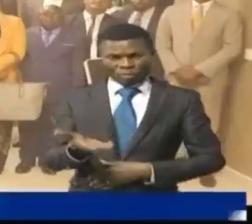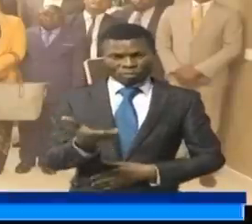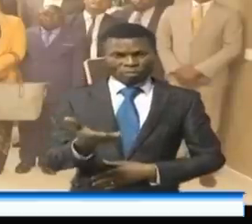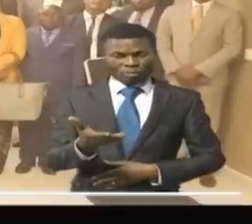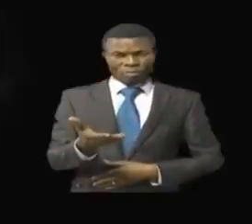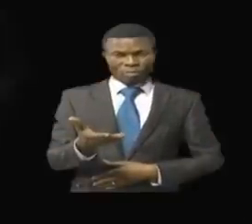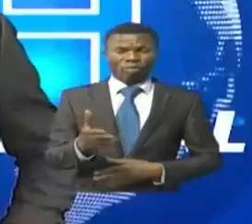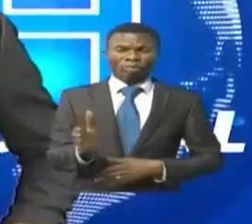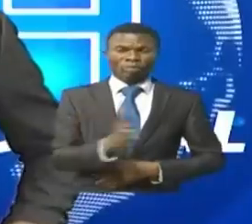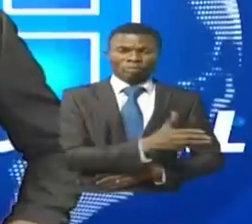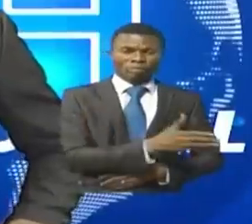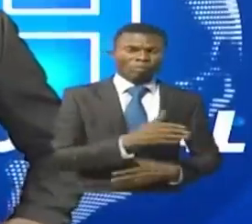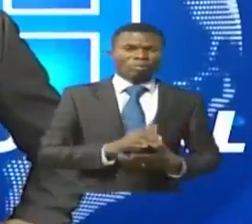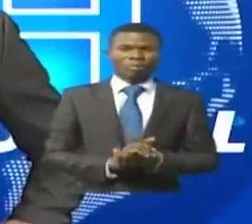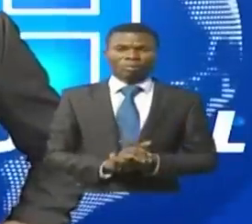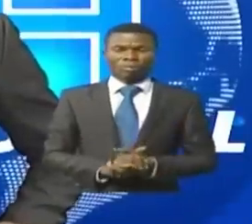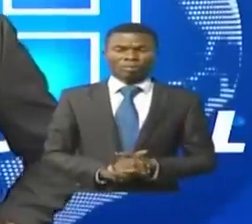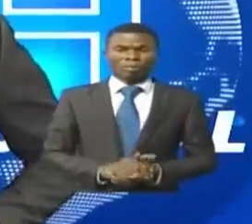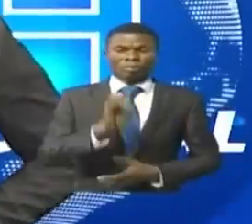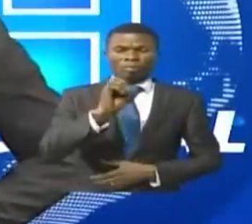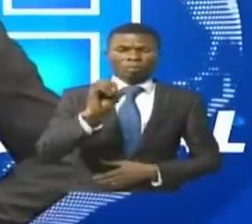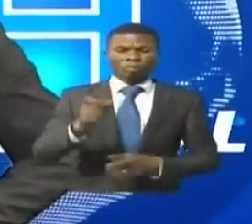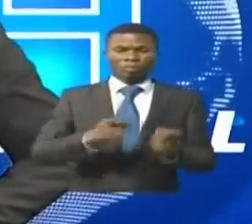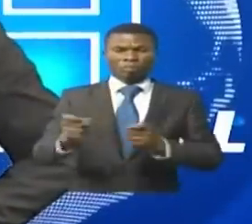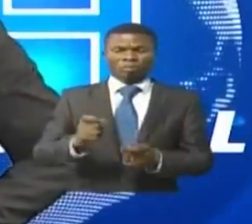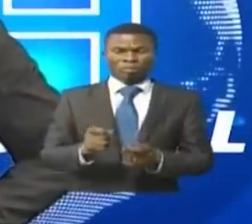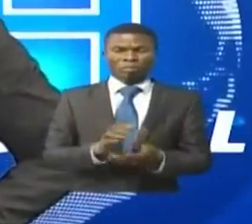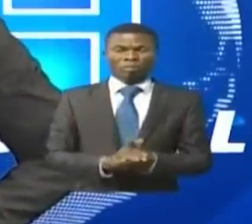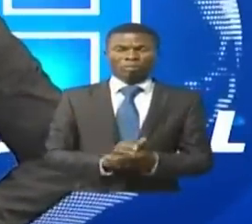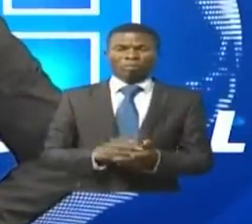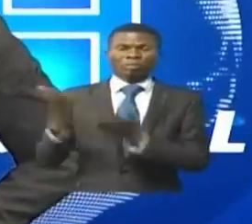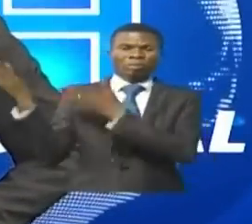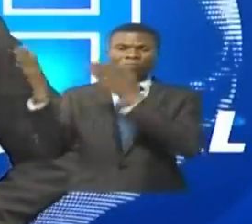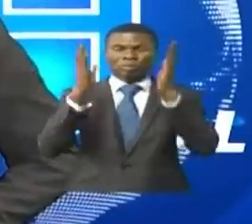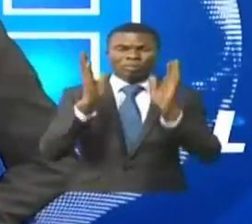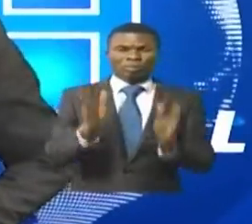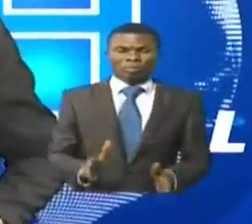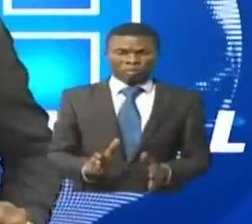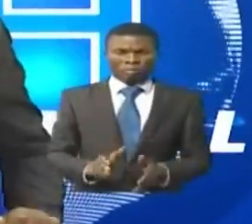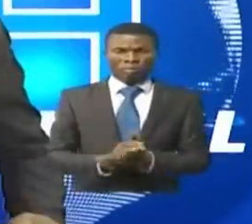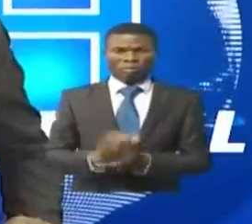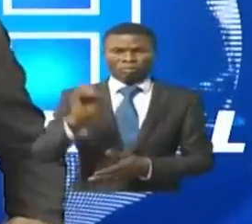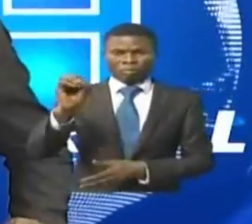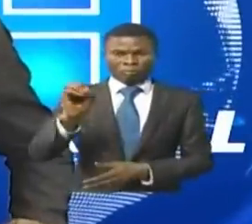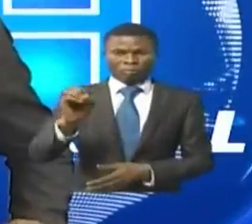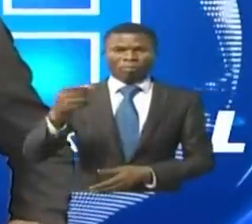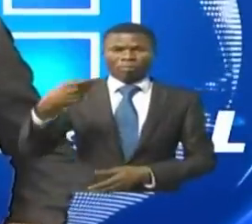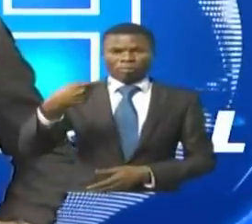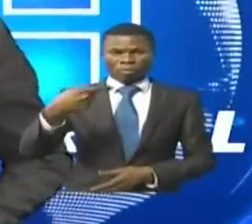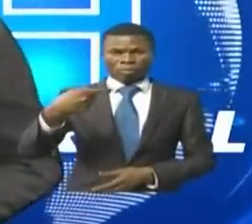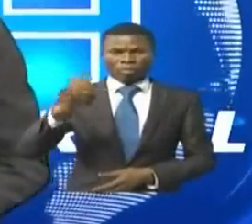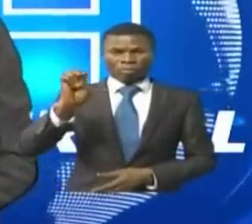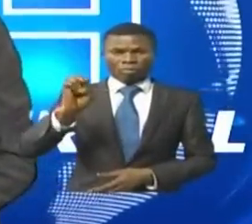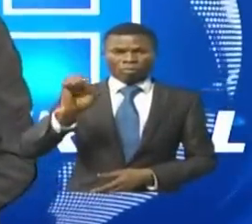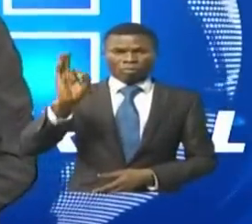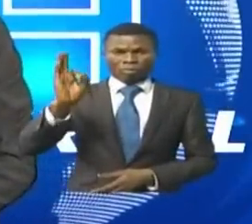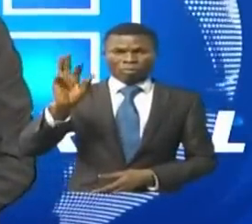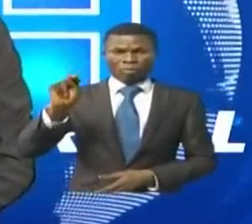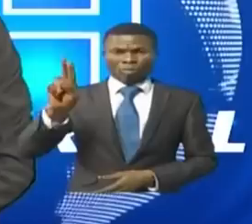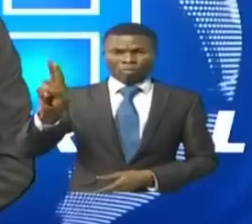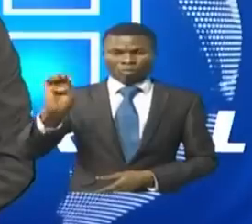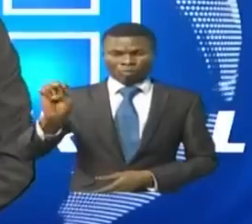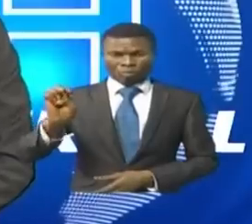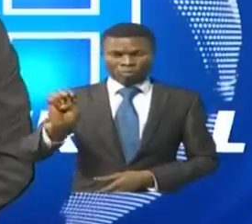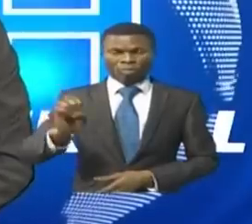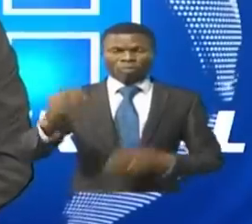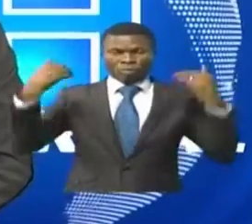tenues. L'Office de gestion du fret et des transports multimodal au GFREM a de nouveaux dirigeants. La nouvelle équipe a tenu